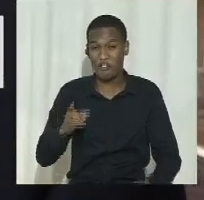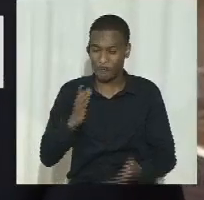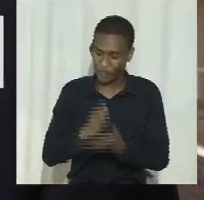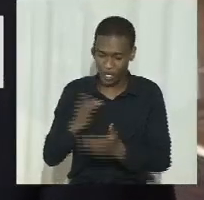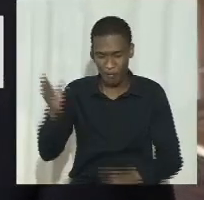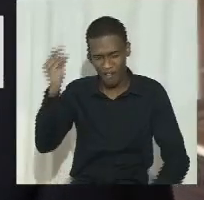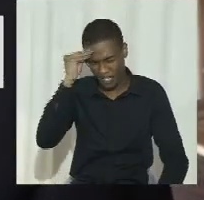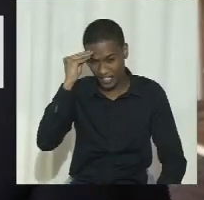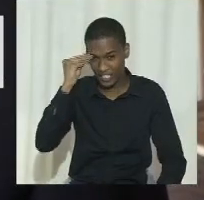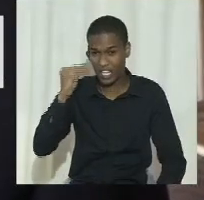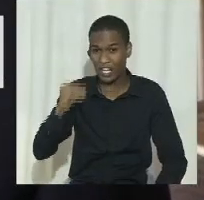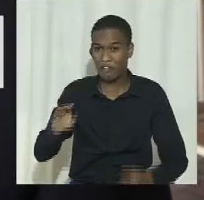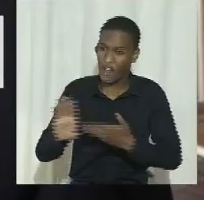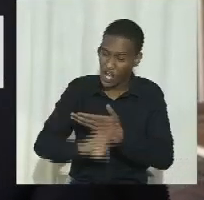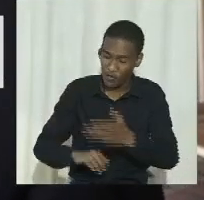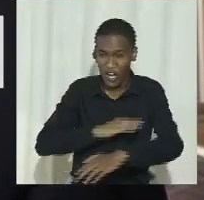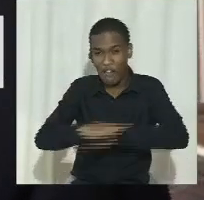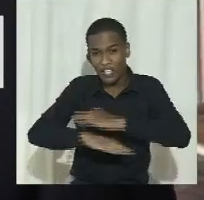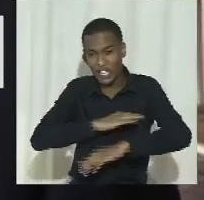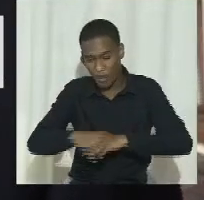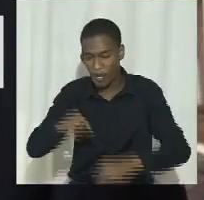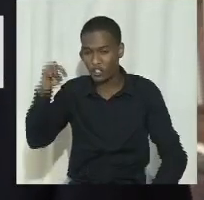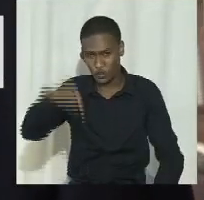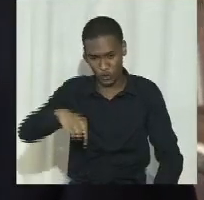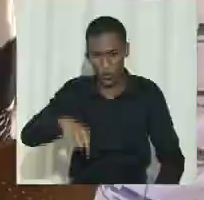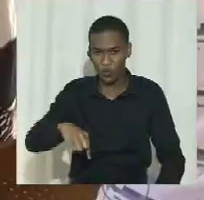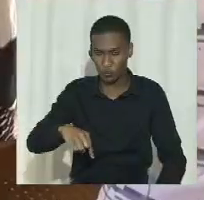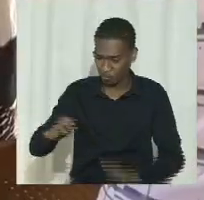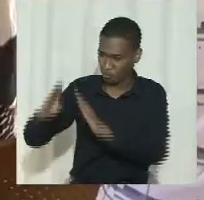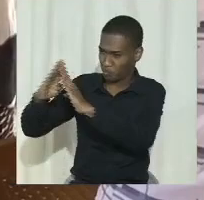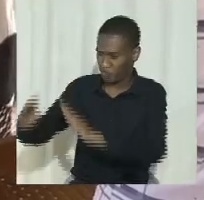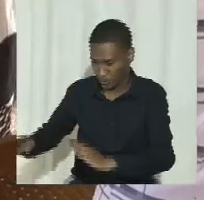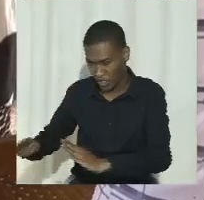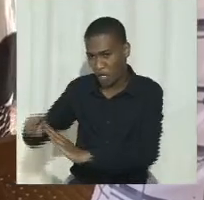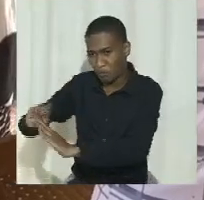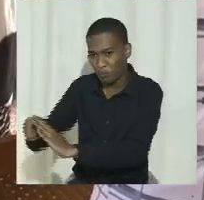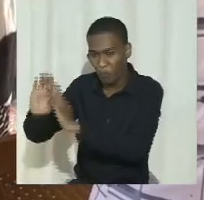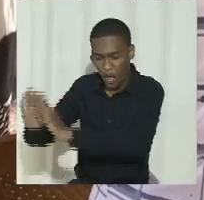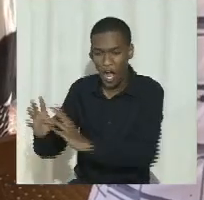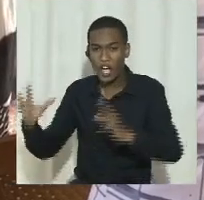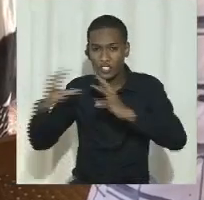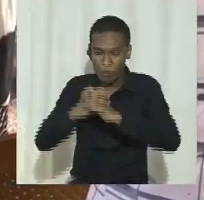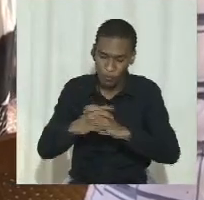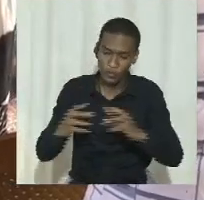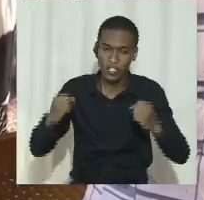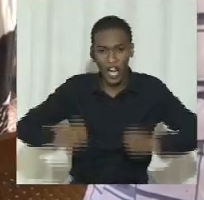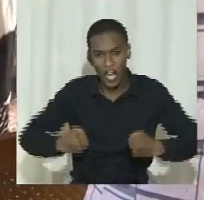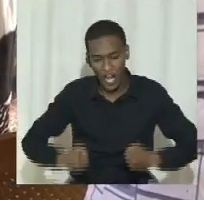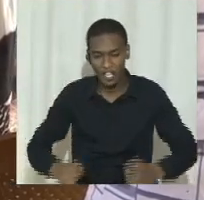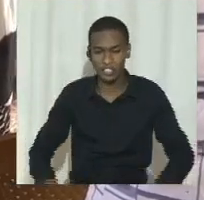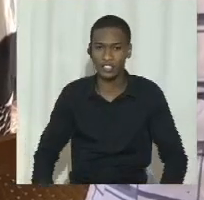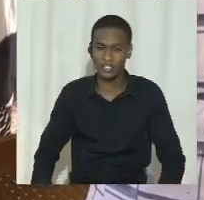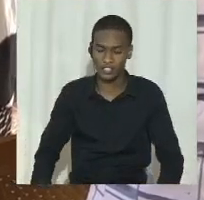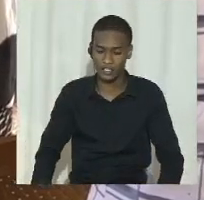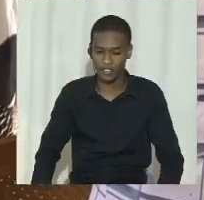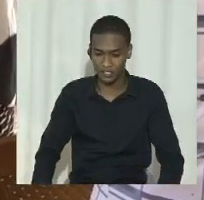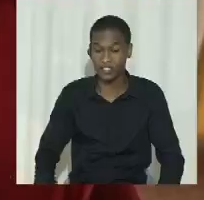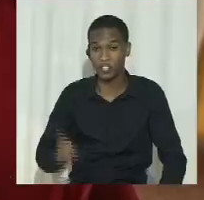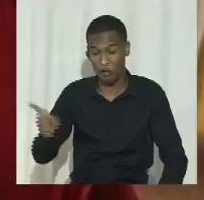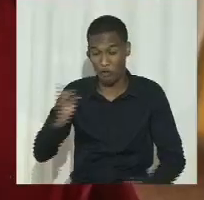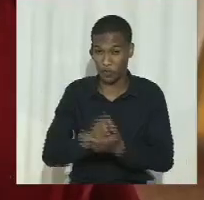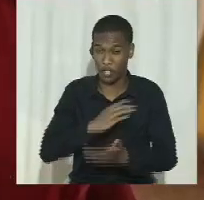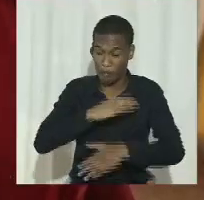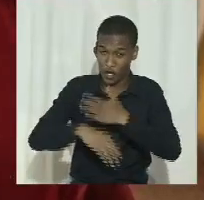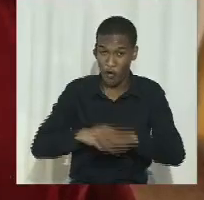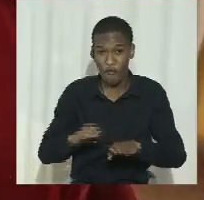confinement totale sabotsy lady. Efa vadika lakamisy daholo Mba hafahana manao ny fandaminana dia